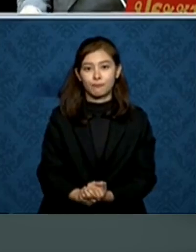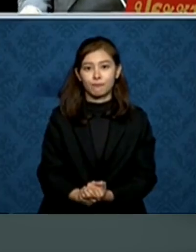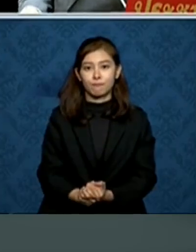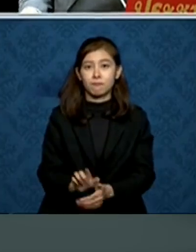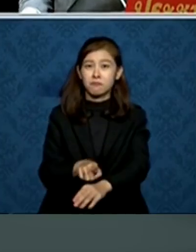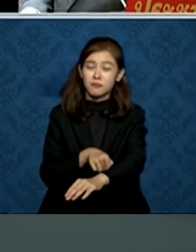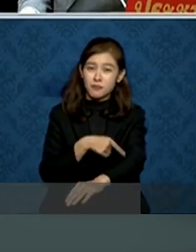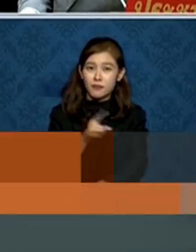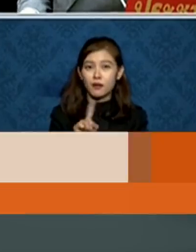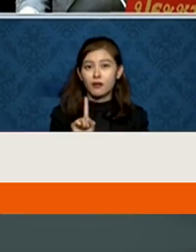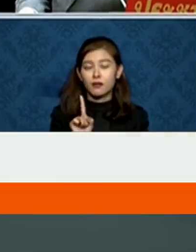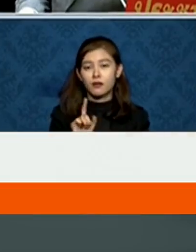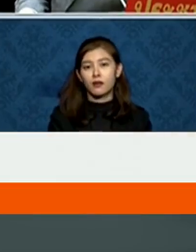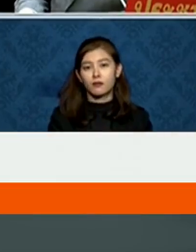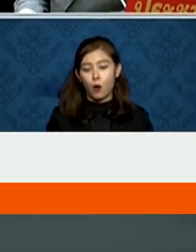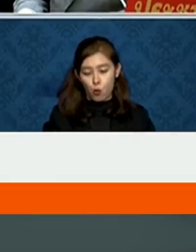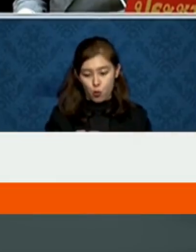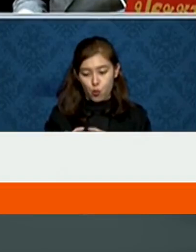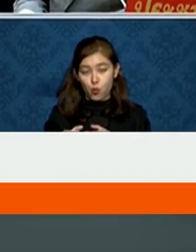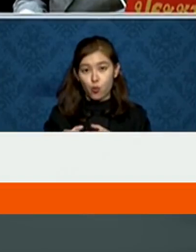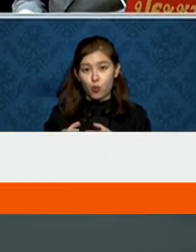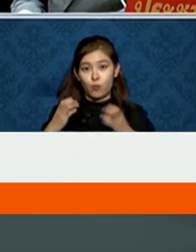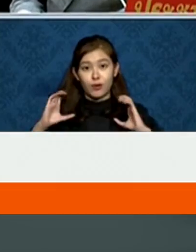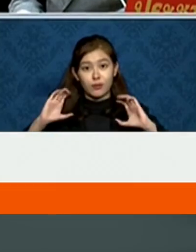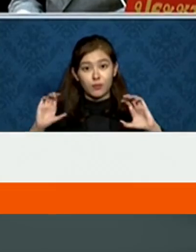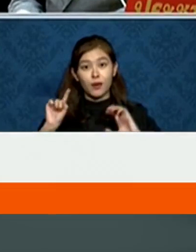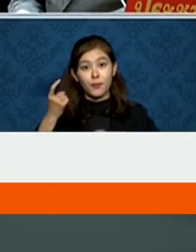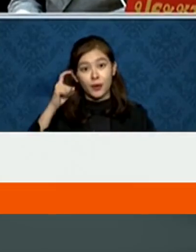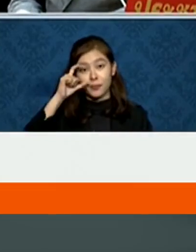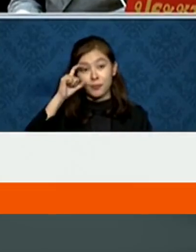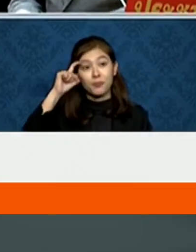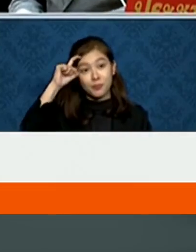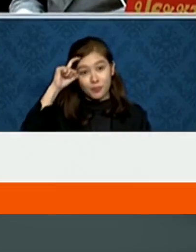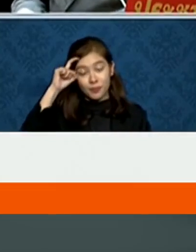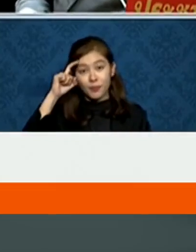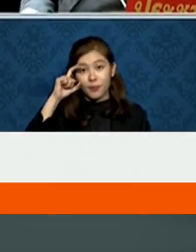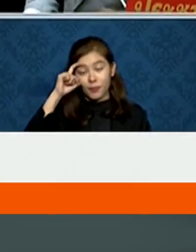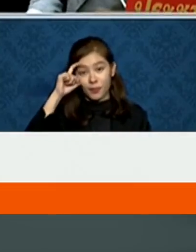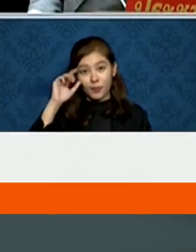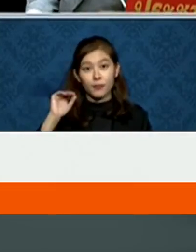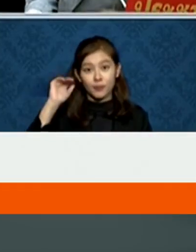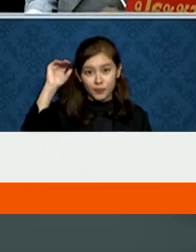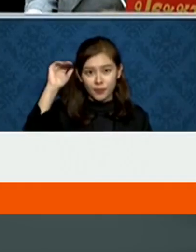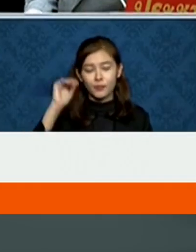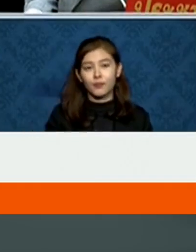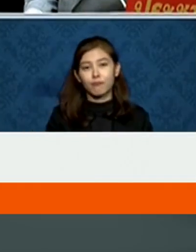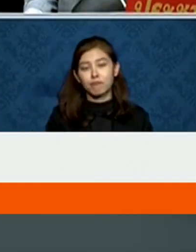เพราะรัฐบาลชุดนี้ใช้เวลาไปตั้งรัฐบาลเพื่อนรักหักเหลี่ยมโหดซะหลาย